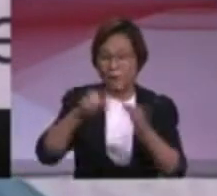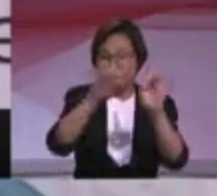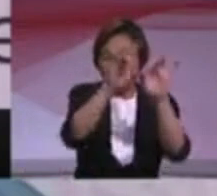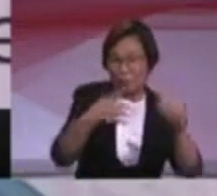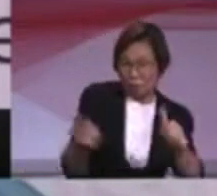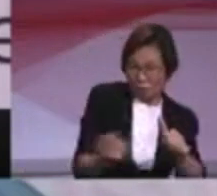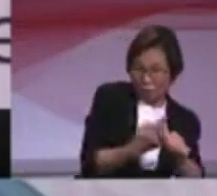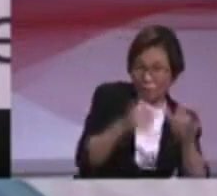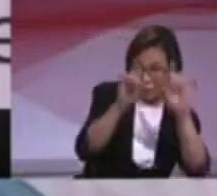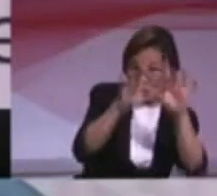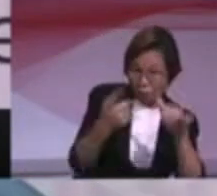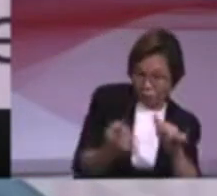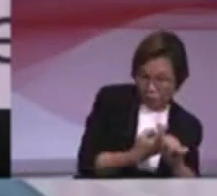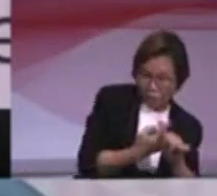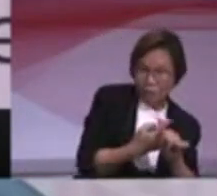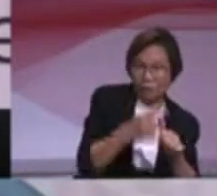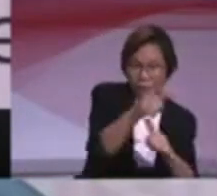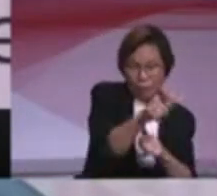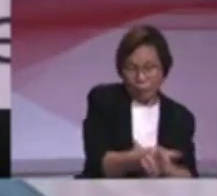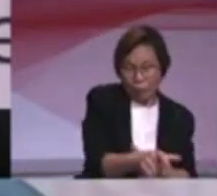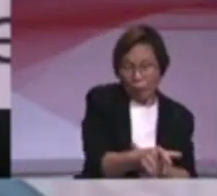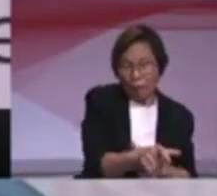pertama, contohnya yang kes